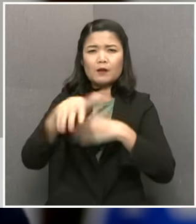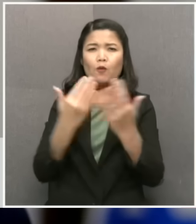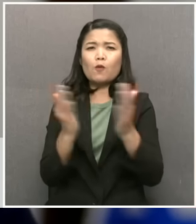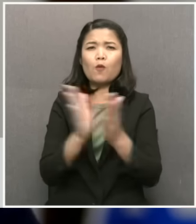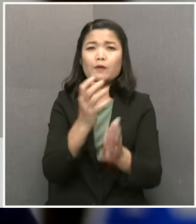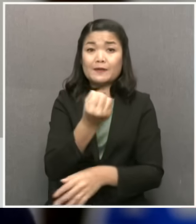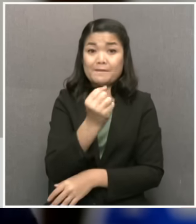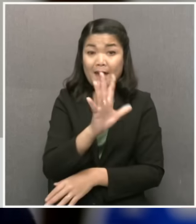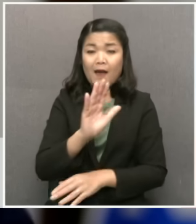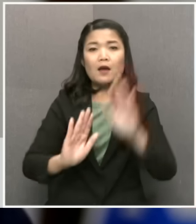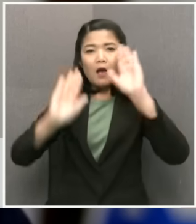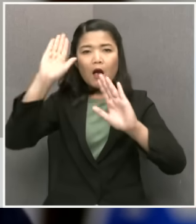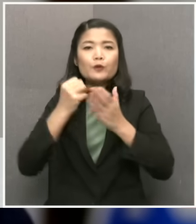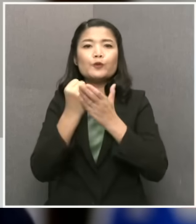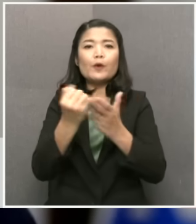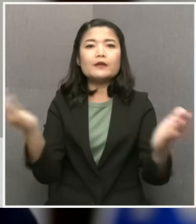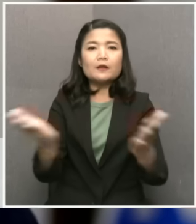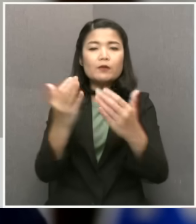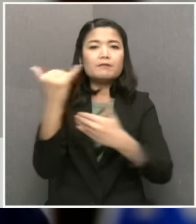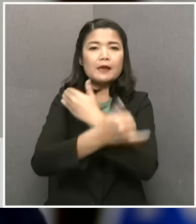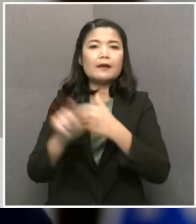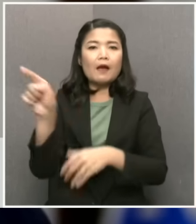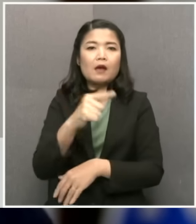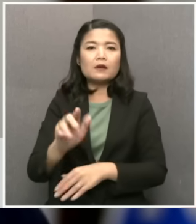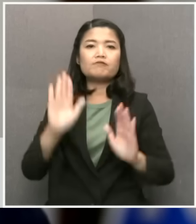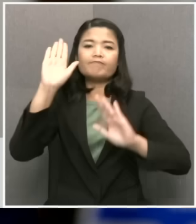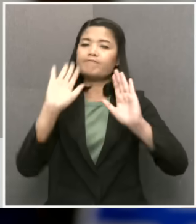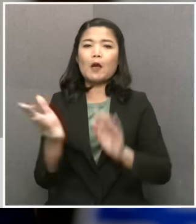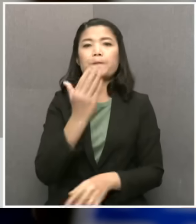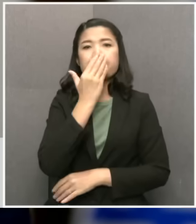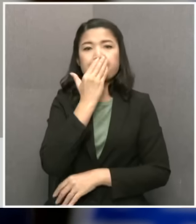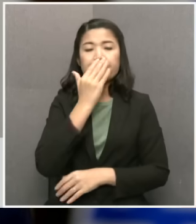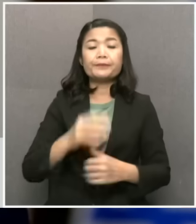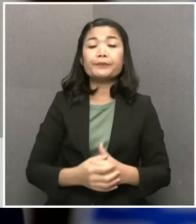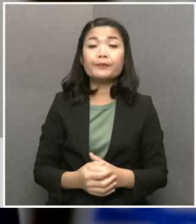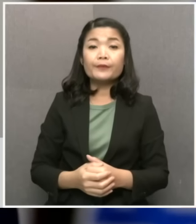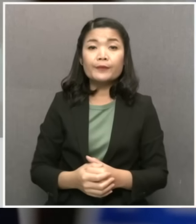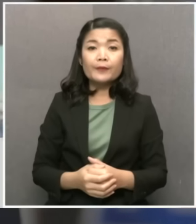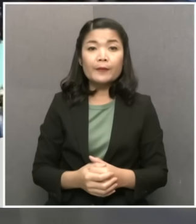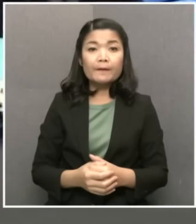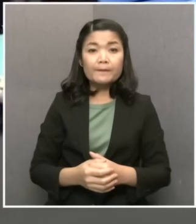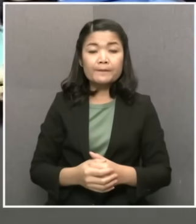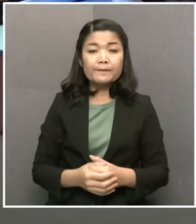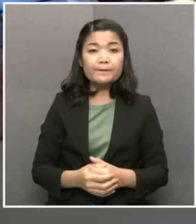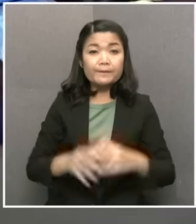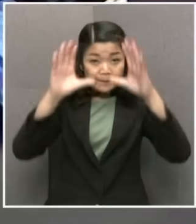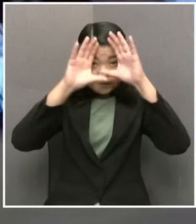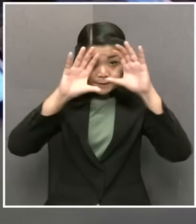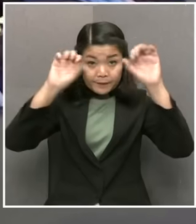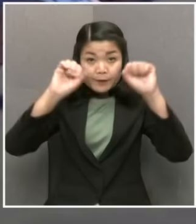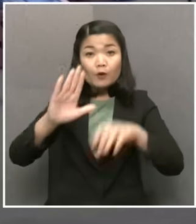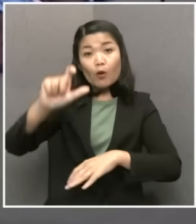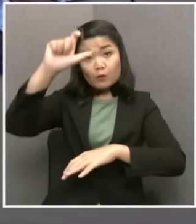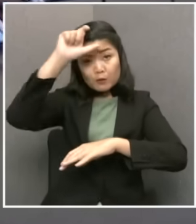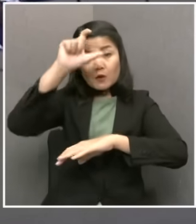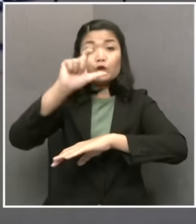ศลงคะแนนสนับสนุนและอังกฤษงดออกเสียงด้านประธานาธิบดีเชยิปเอโดอันผู้นำตุรกี